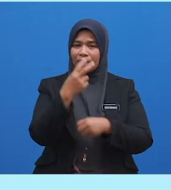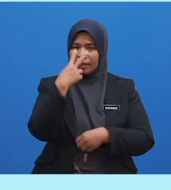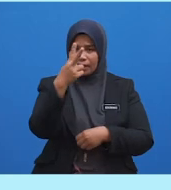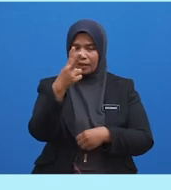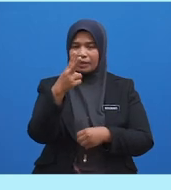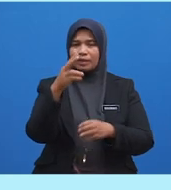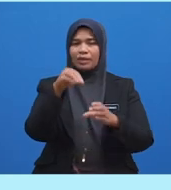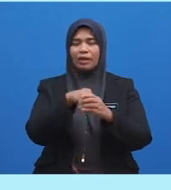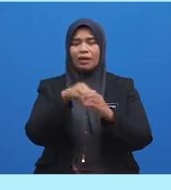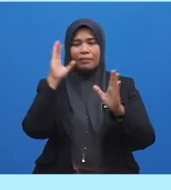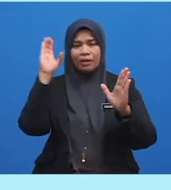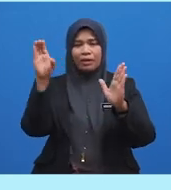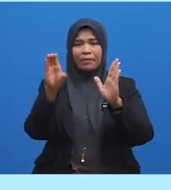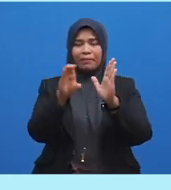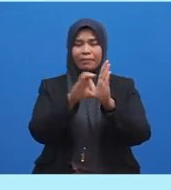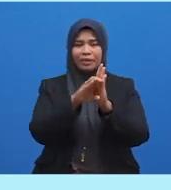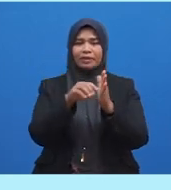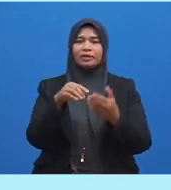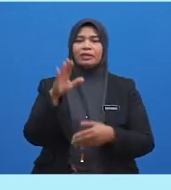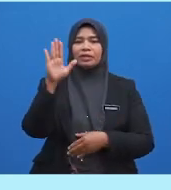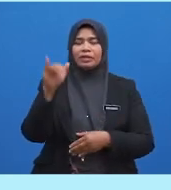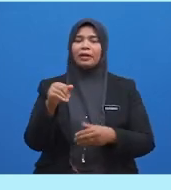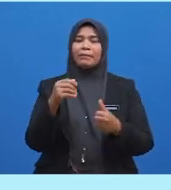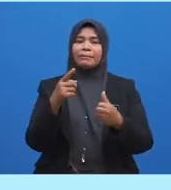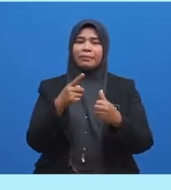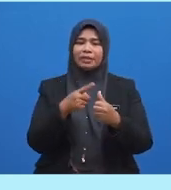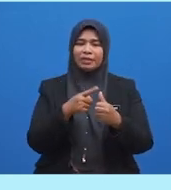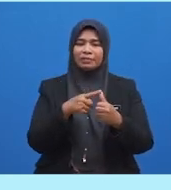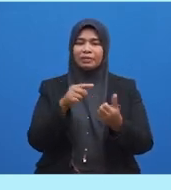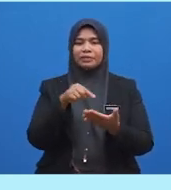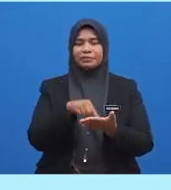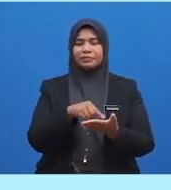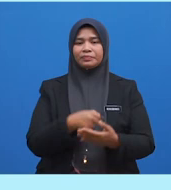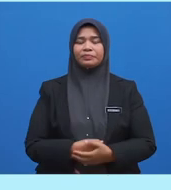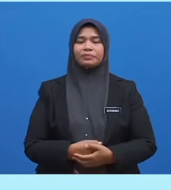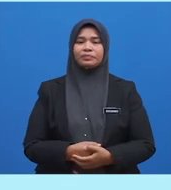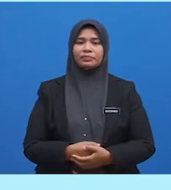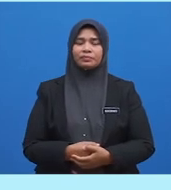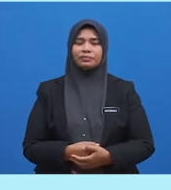dilihat dalam gambar yang pertama ini